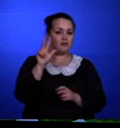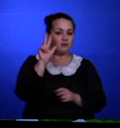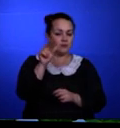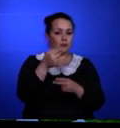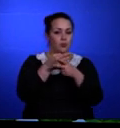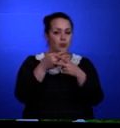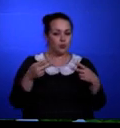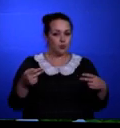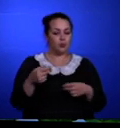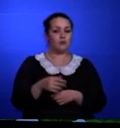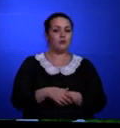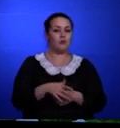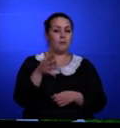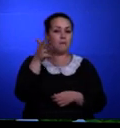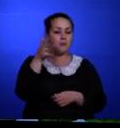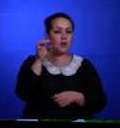получилось